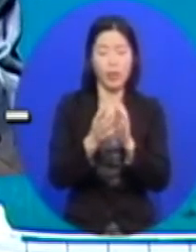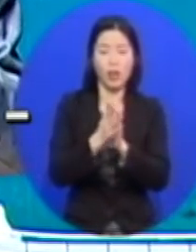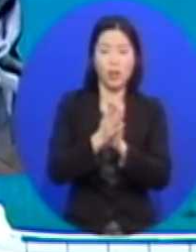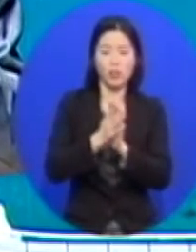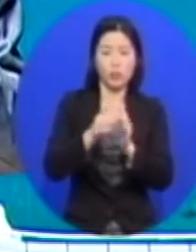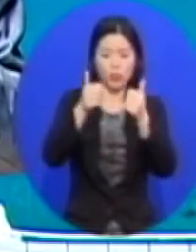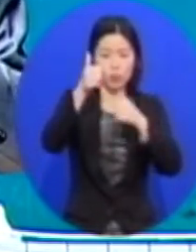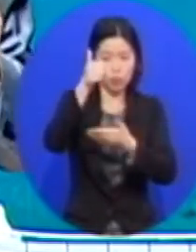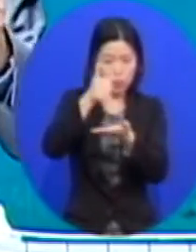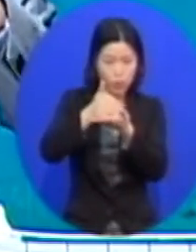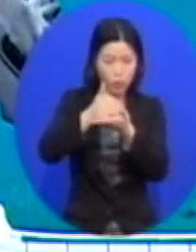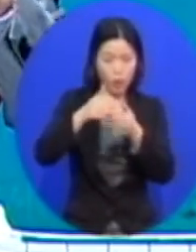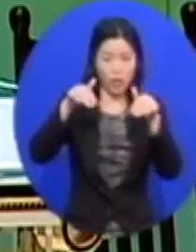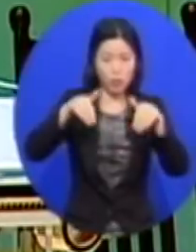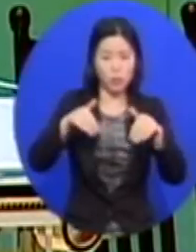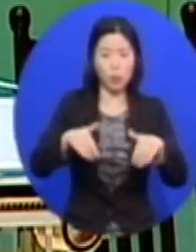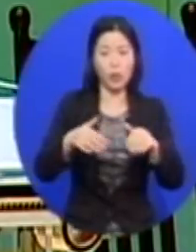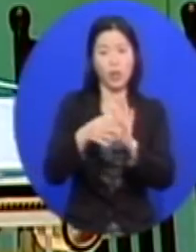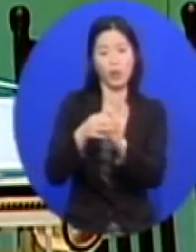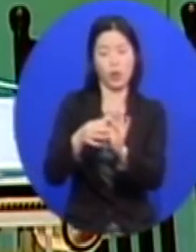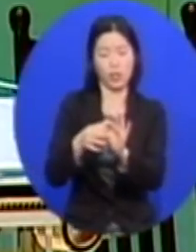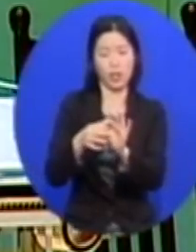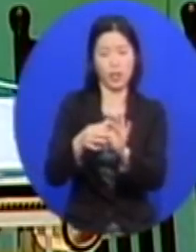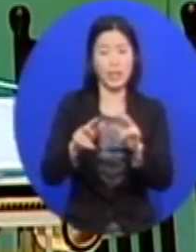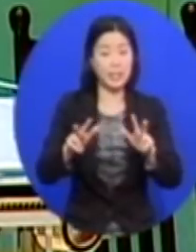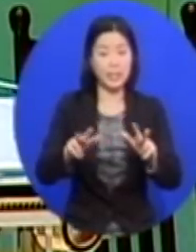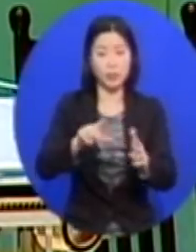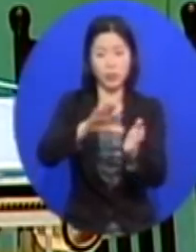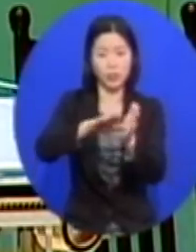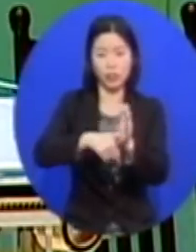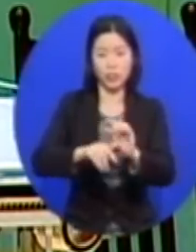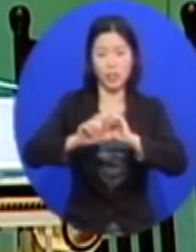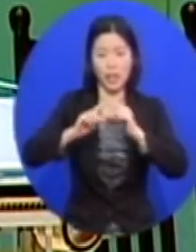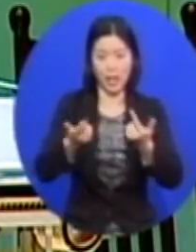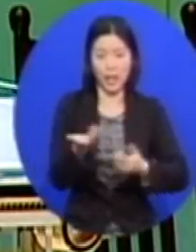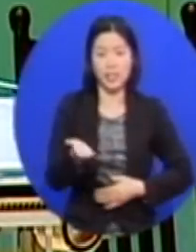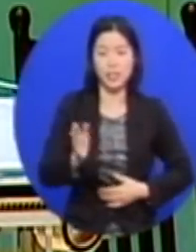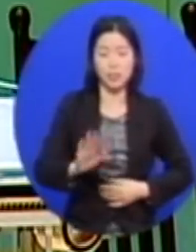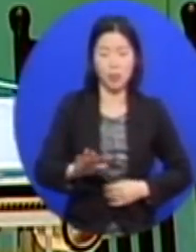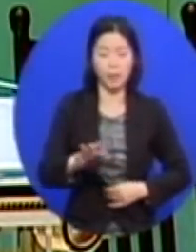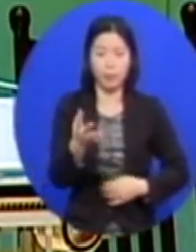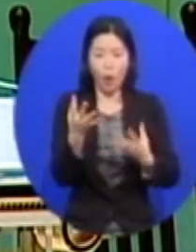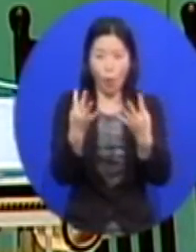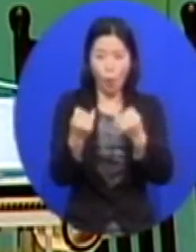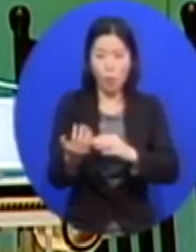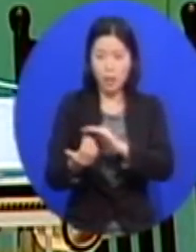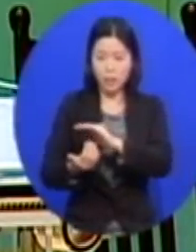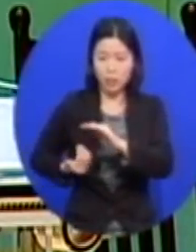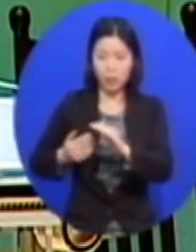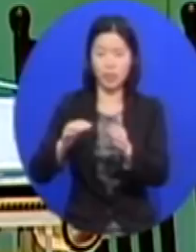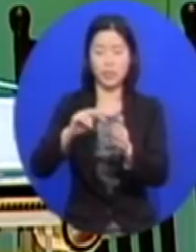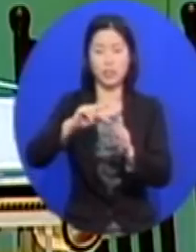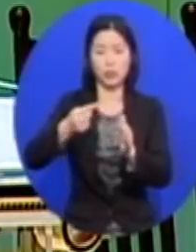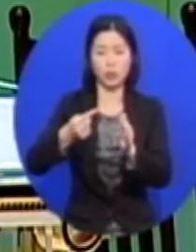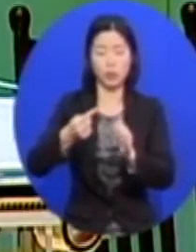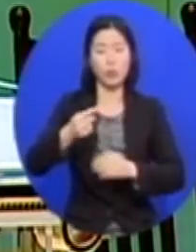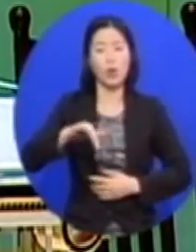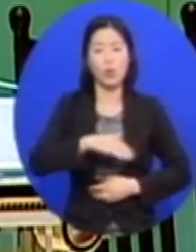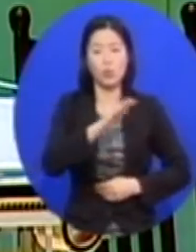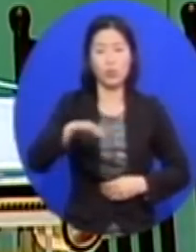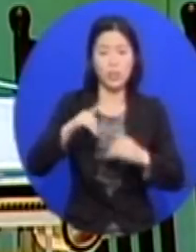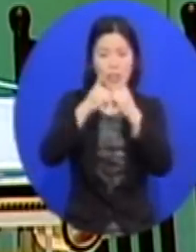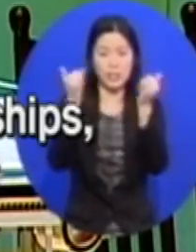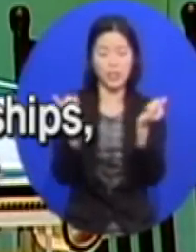관계입니다 지금은 우리는 그런 시대가 아니기 때문에 그렇지 뭐 얼마 전까지만 해도 우리 사회에도